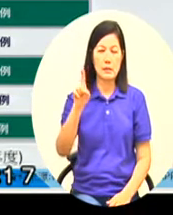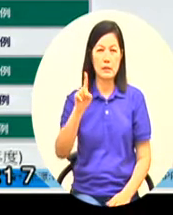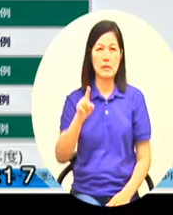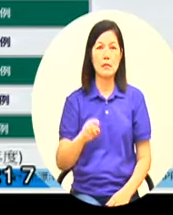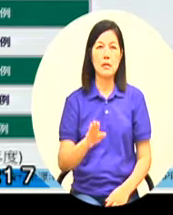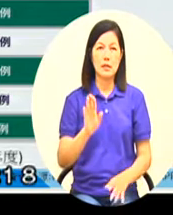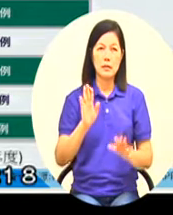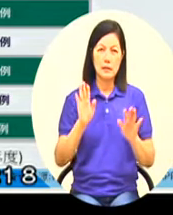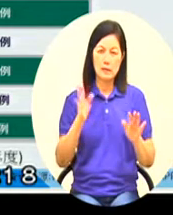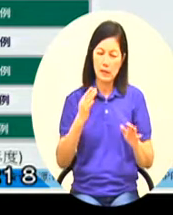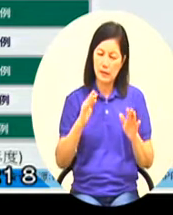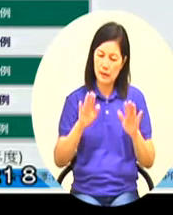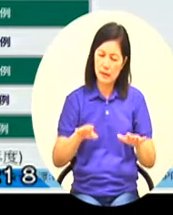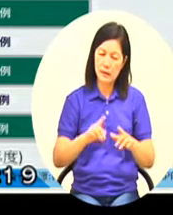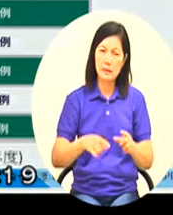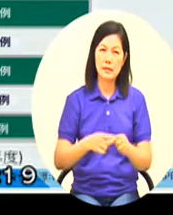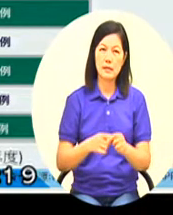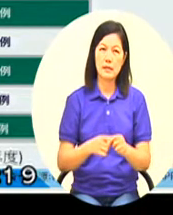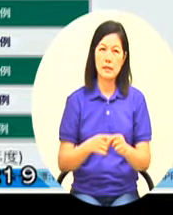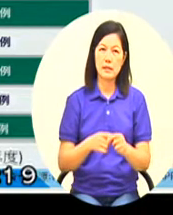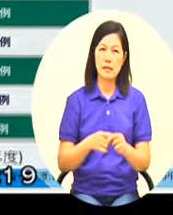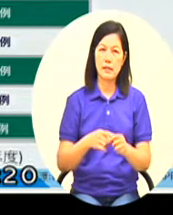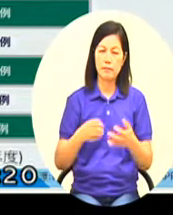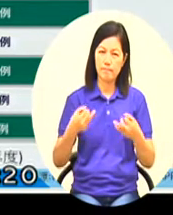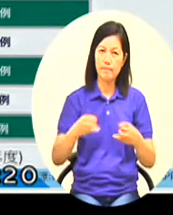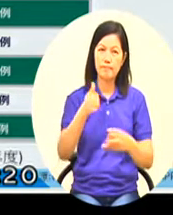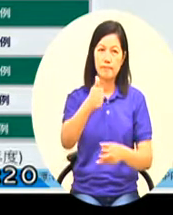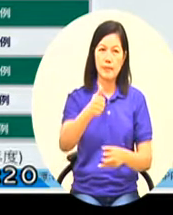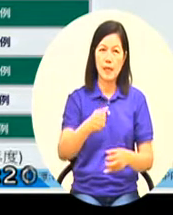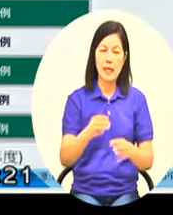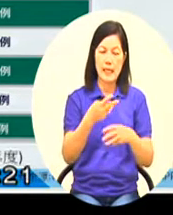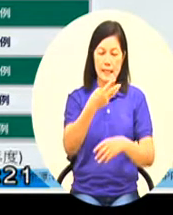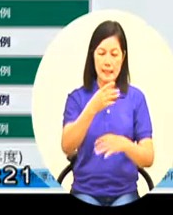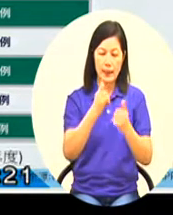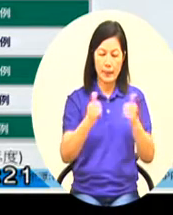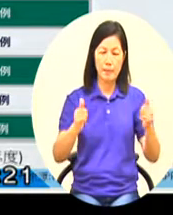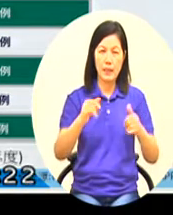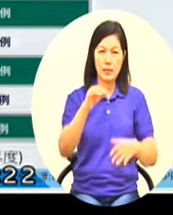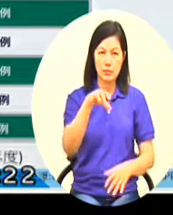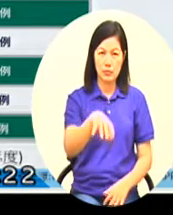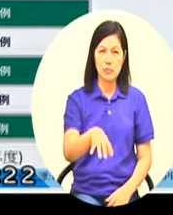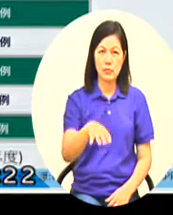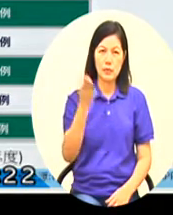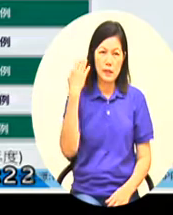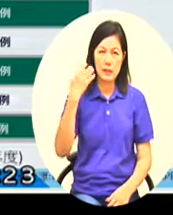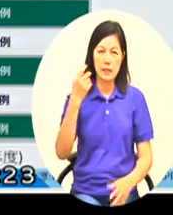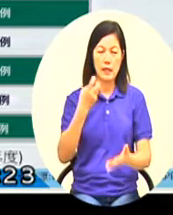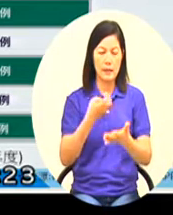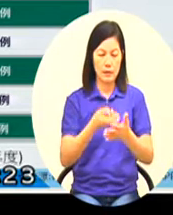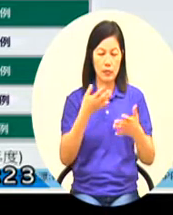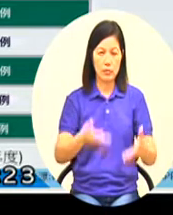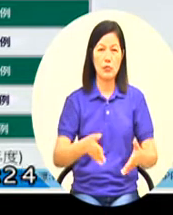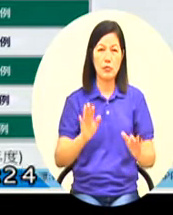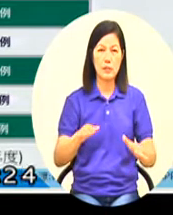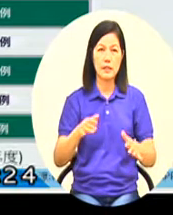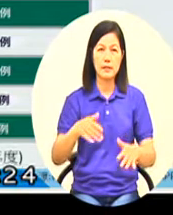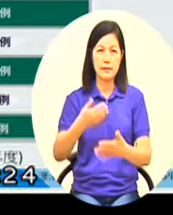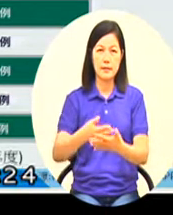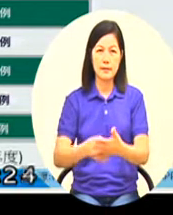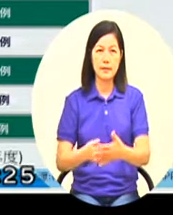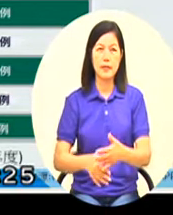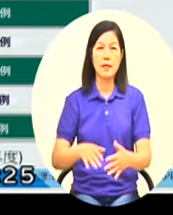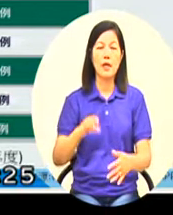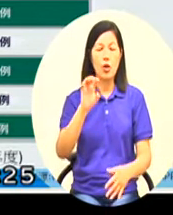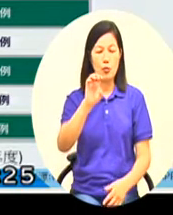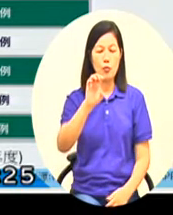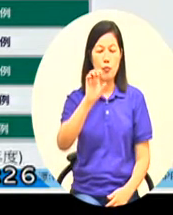年非常的好，我们三民区以往最严重的三民区现在只有54件而已，